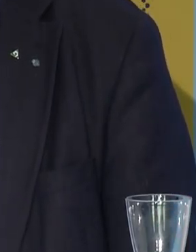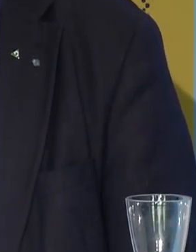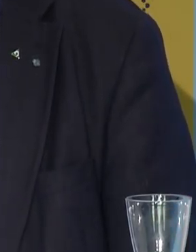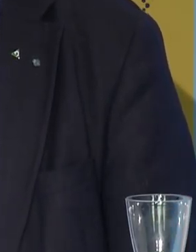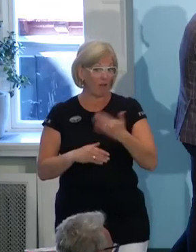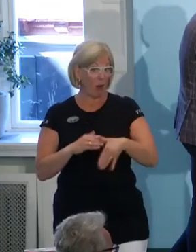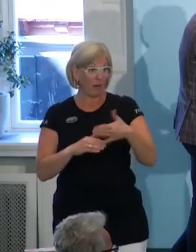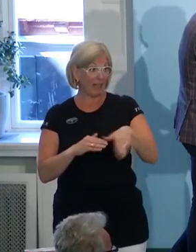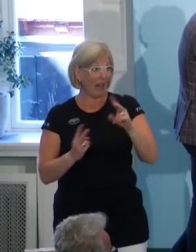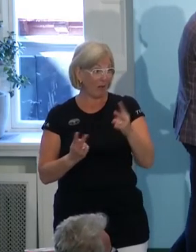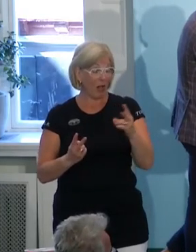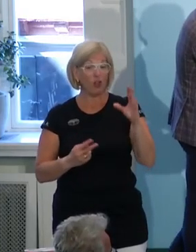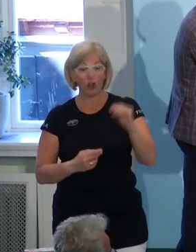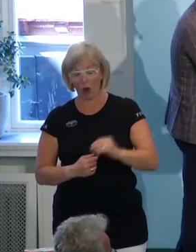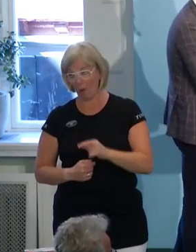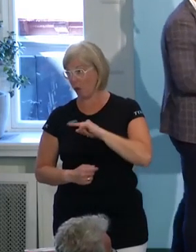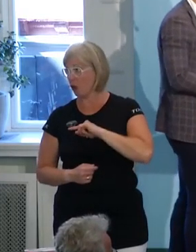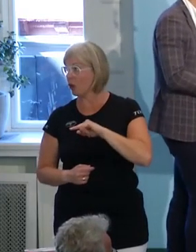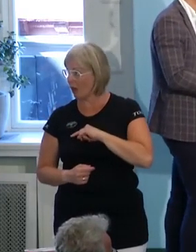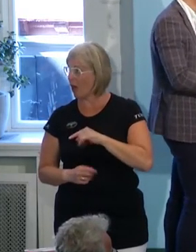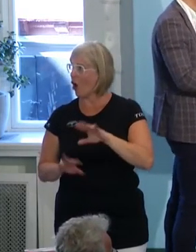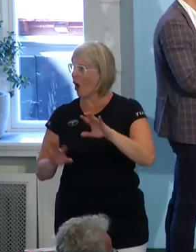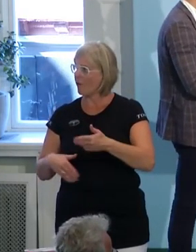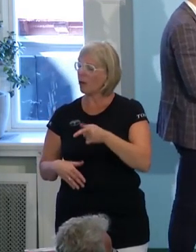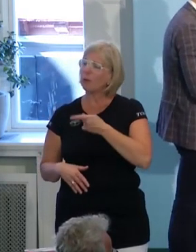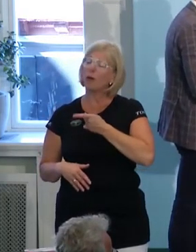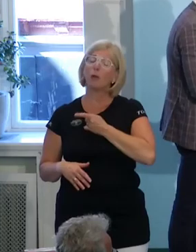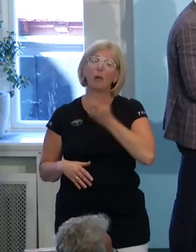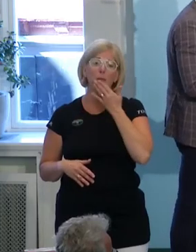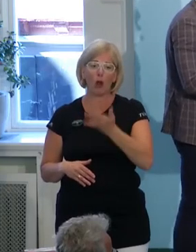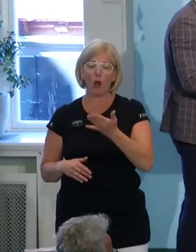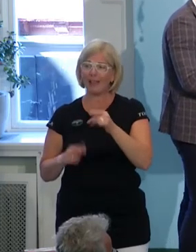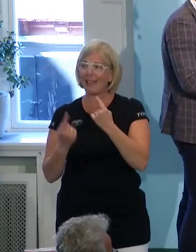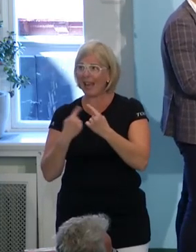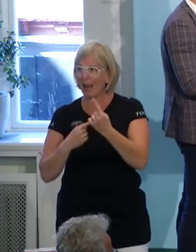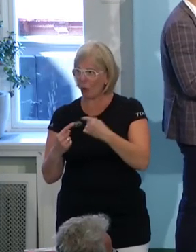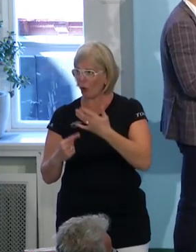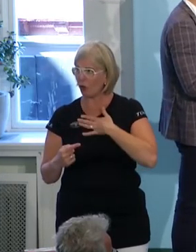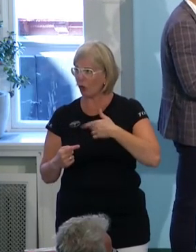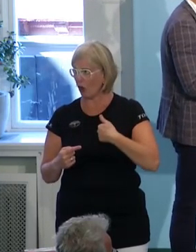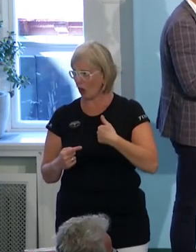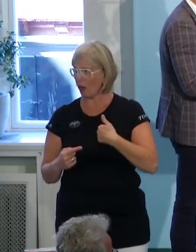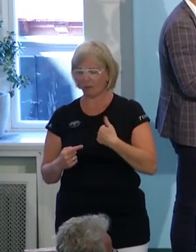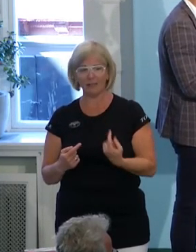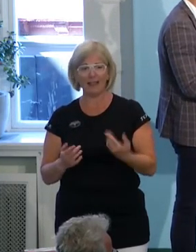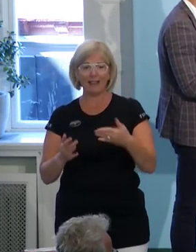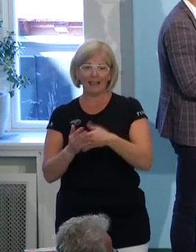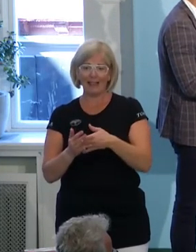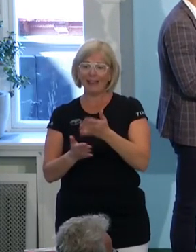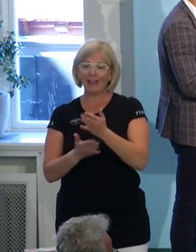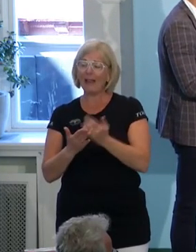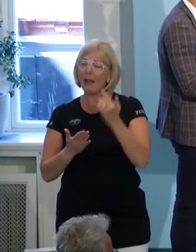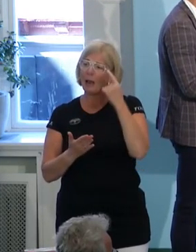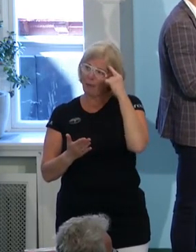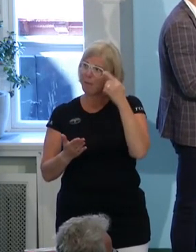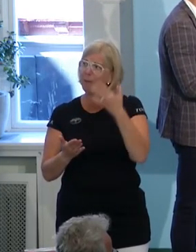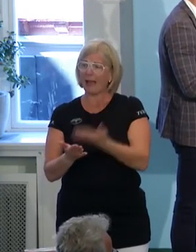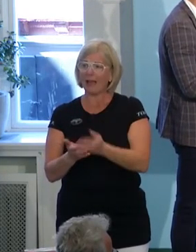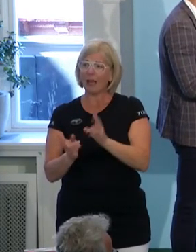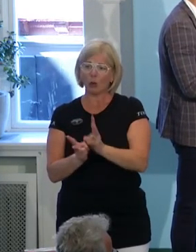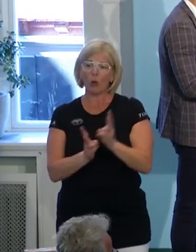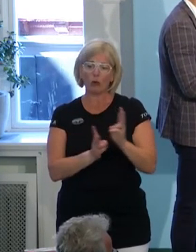Mycket. Och jag tycker vi har haft en väldigt, väldigt bra dialog under även inför delbetänkandet, så jag känner att det som vi uppskattar